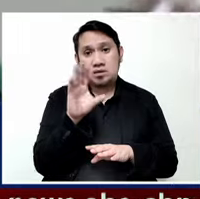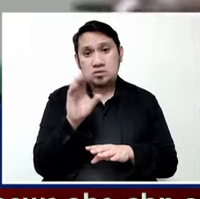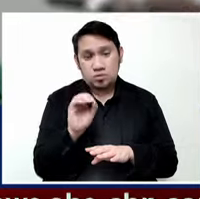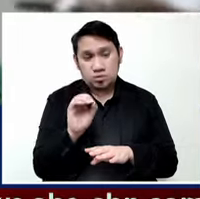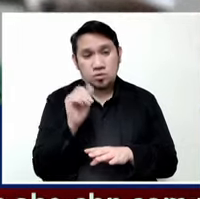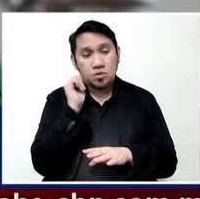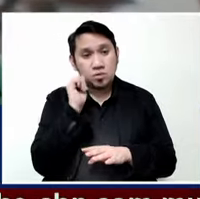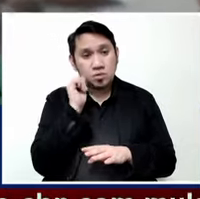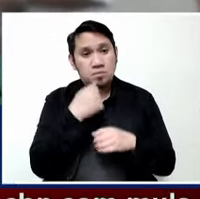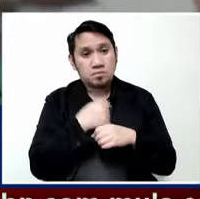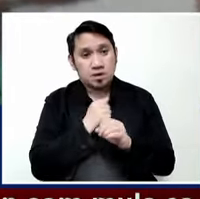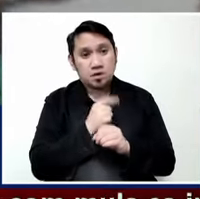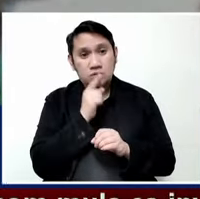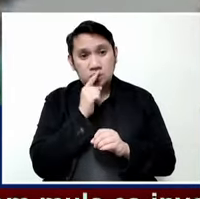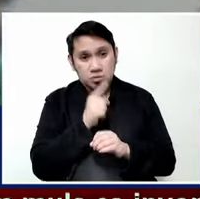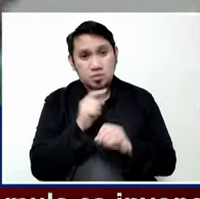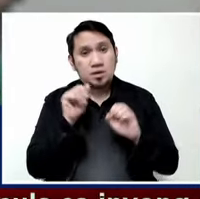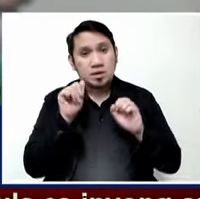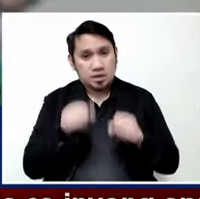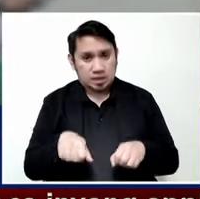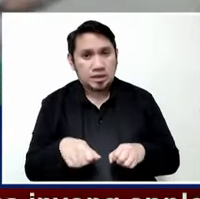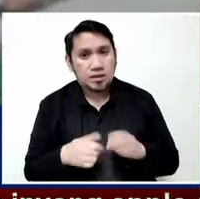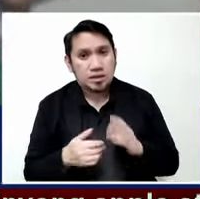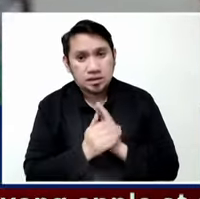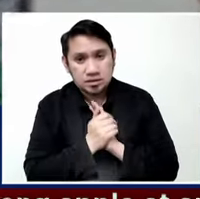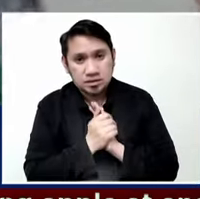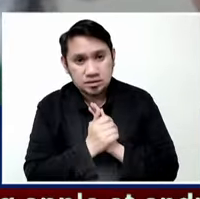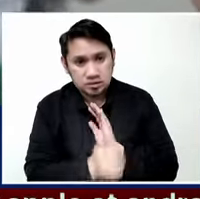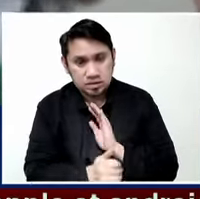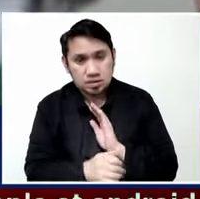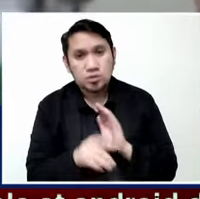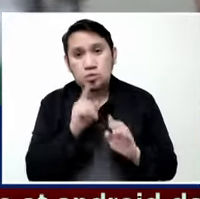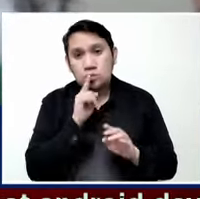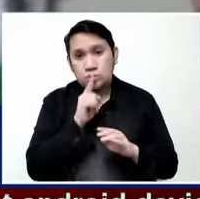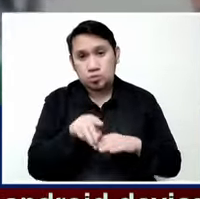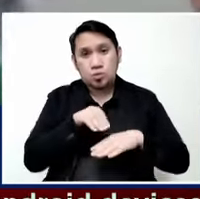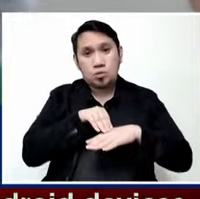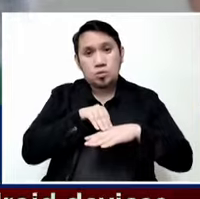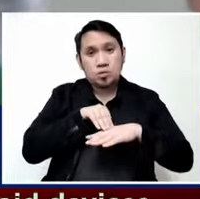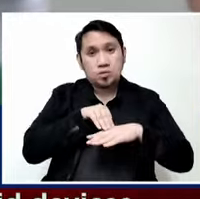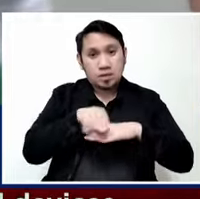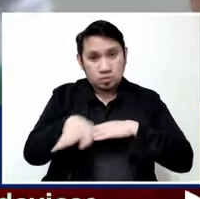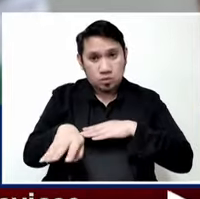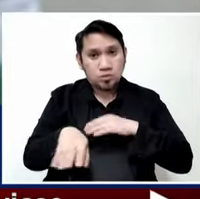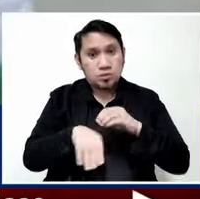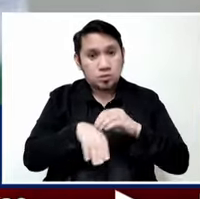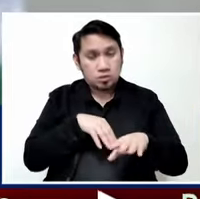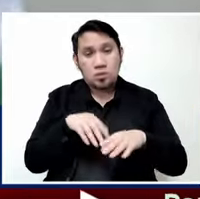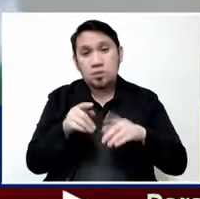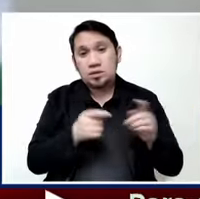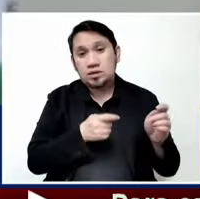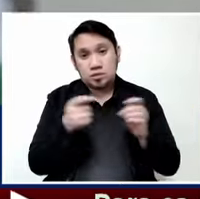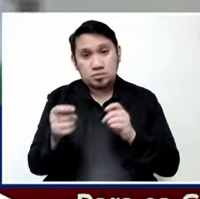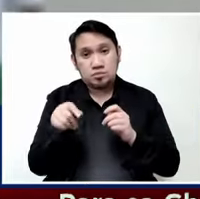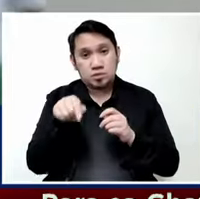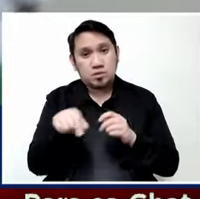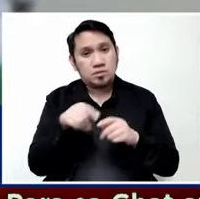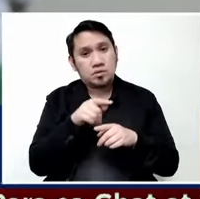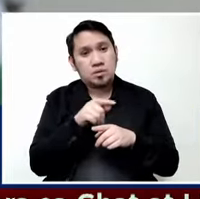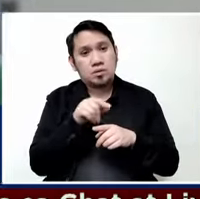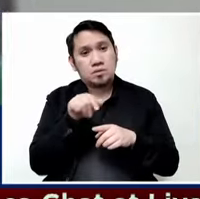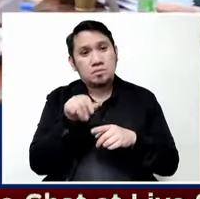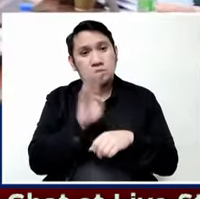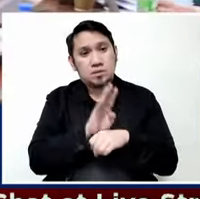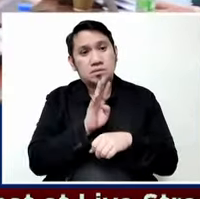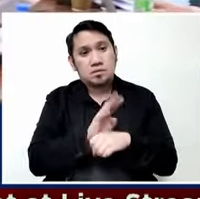making sure that it has the capability to assume the transmission business just in case the franchise of NGCP would